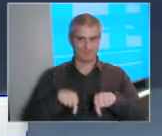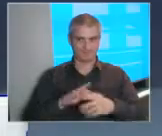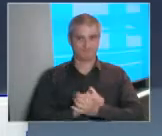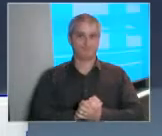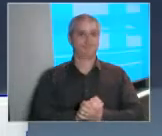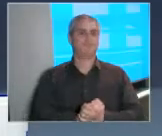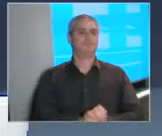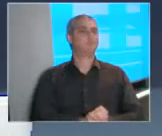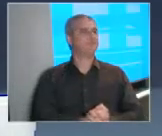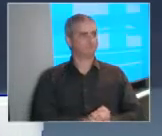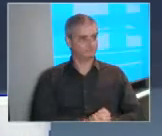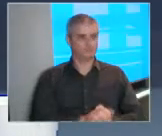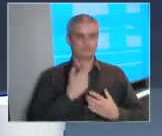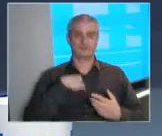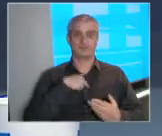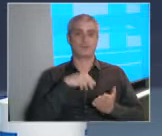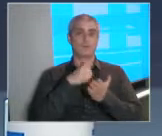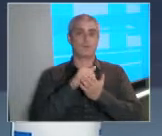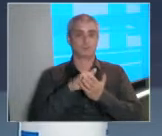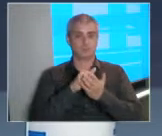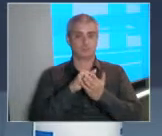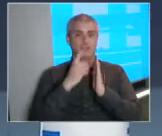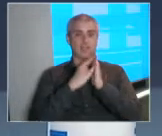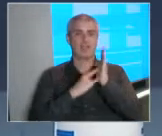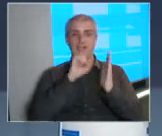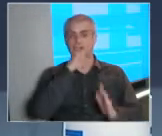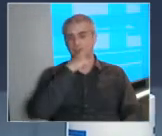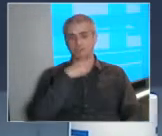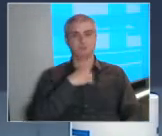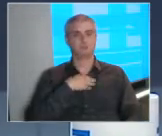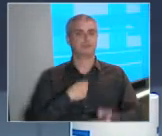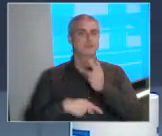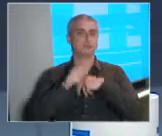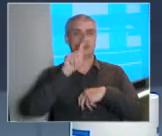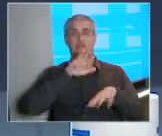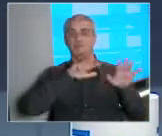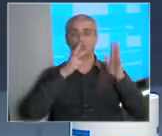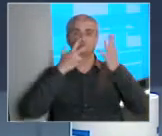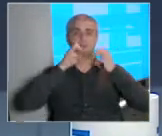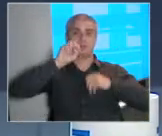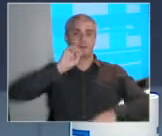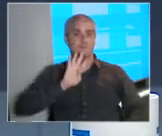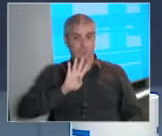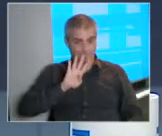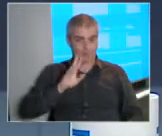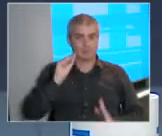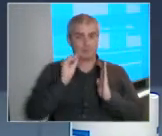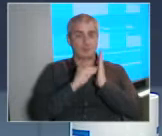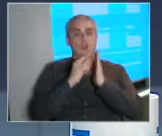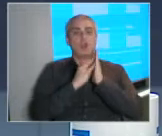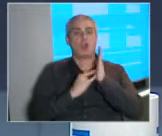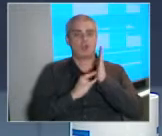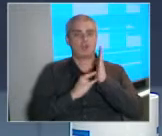לך. טוב, אנחנו ממשיכים בחקיקה היסטורית ורוצים לחזור לשנת 1984, אז נחקק